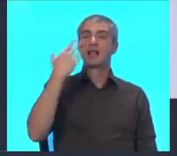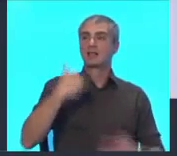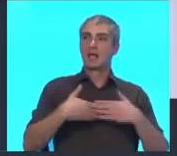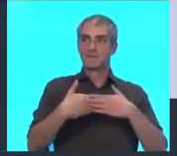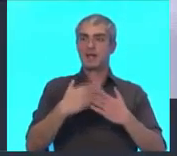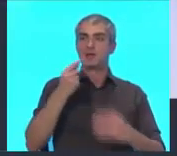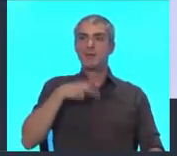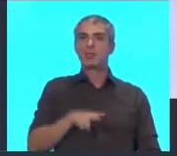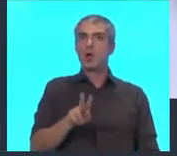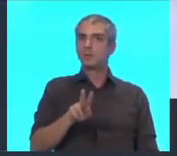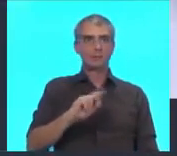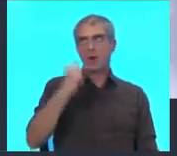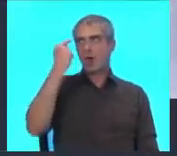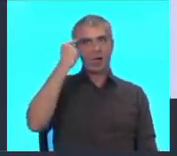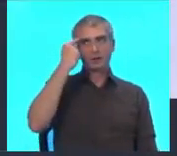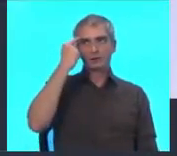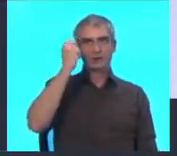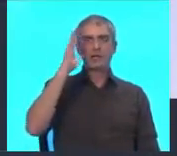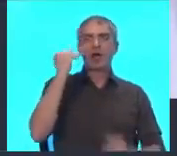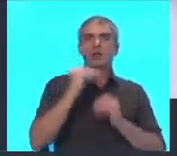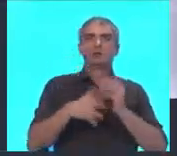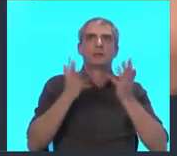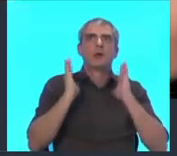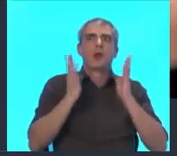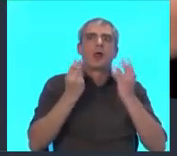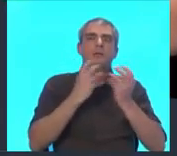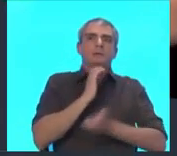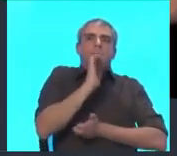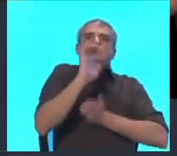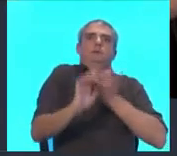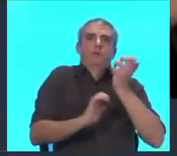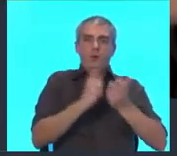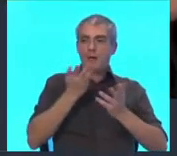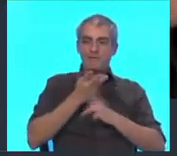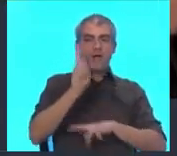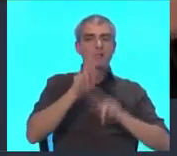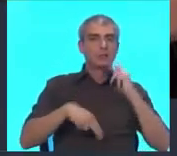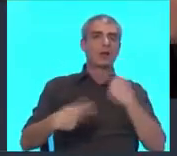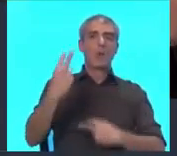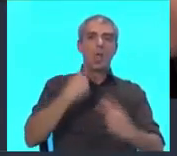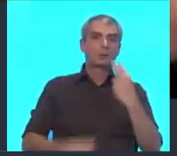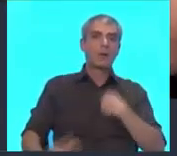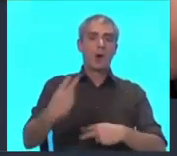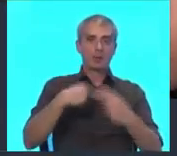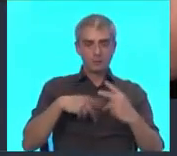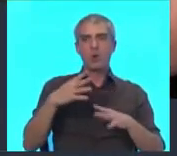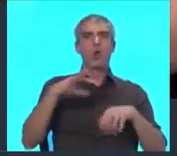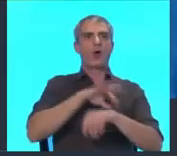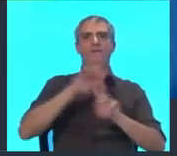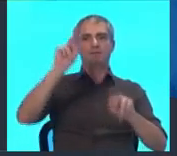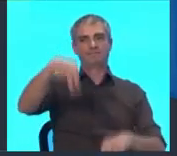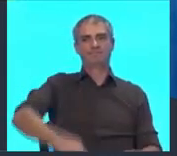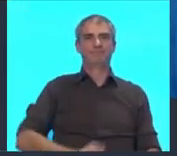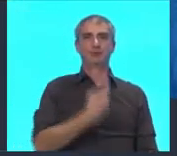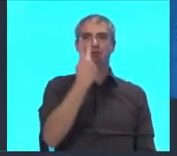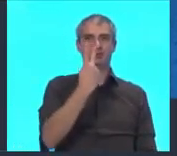התאומים, לא שיערה שזה עלול להסתיים בכל כך הרבה סיבוכים. היא עברה טיפולי הפריה, הרופאים החזירו לשמחתה שני עוברים,